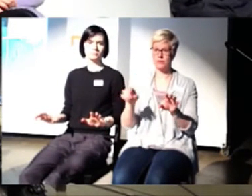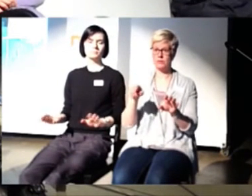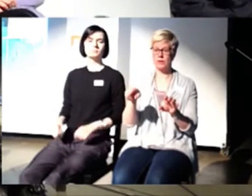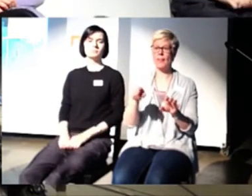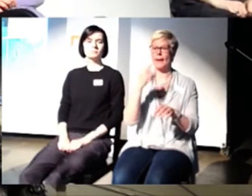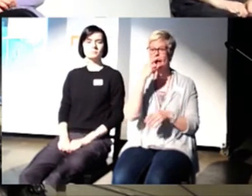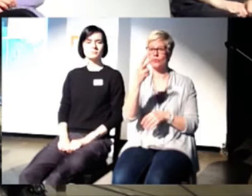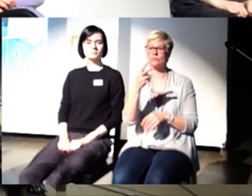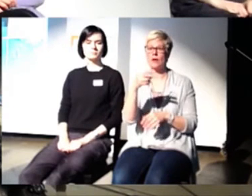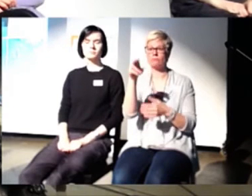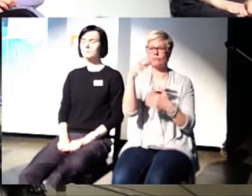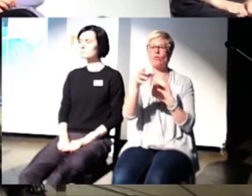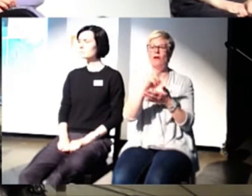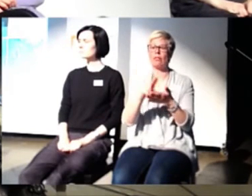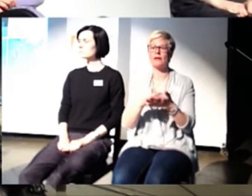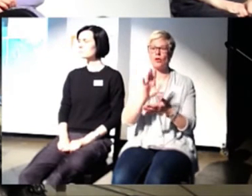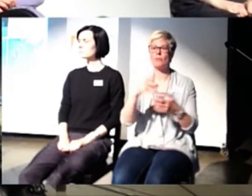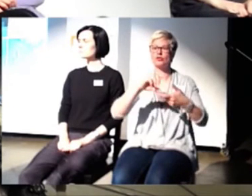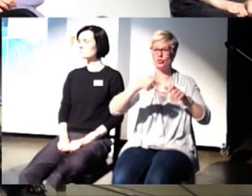studio, mikä on